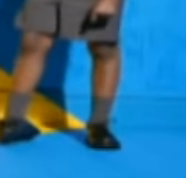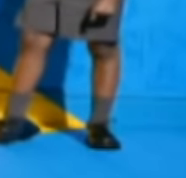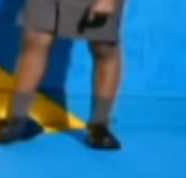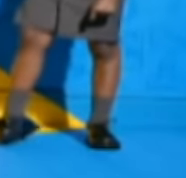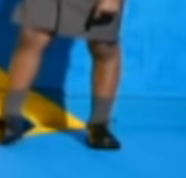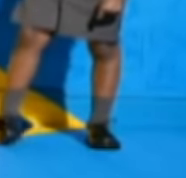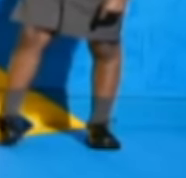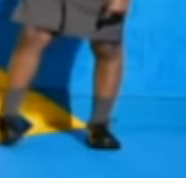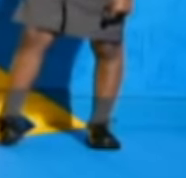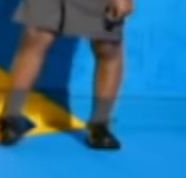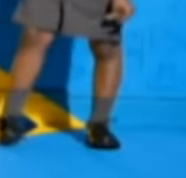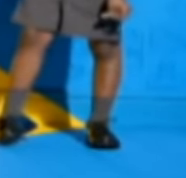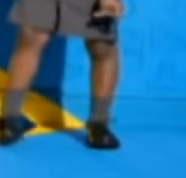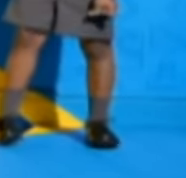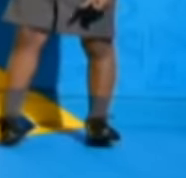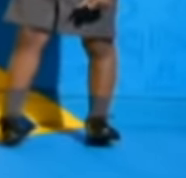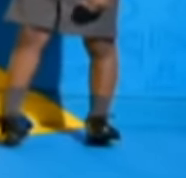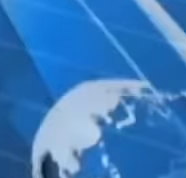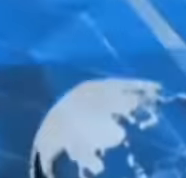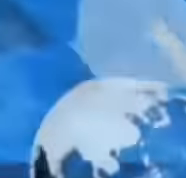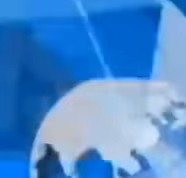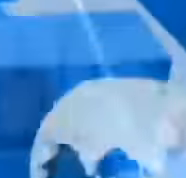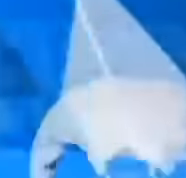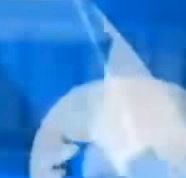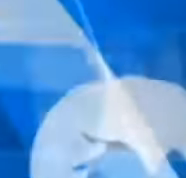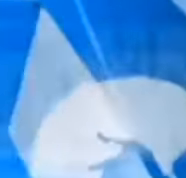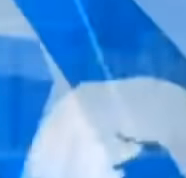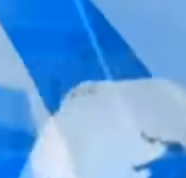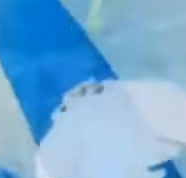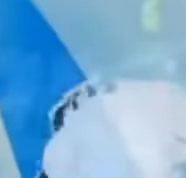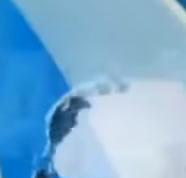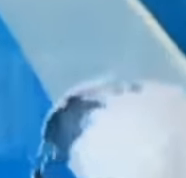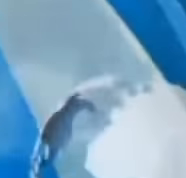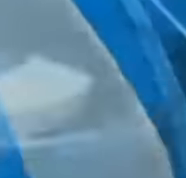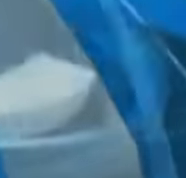school shop. The number one school shop.